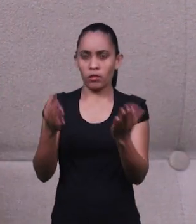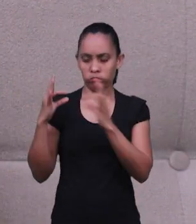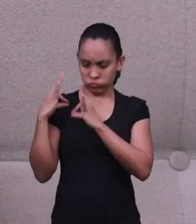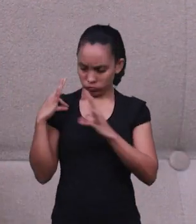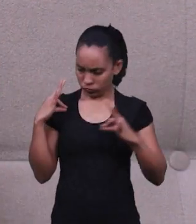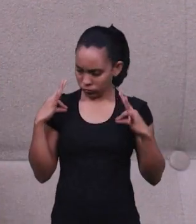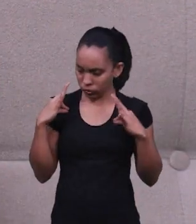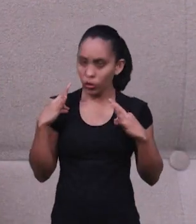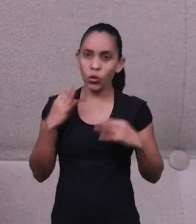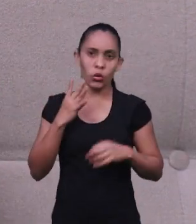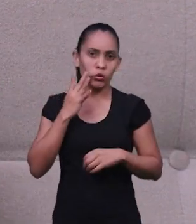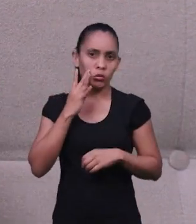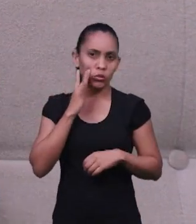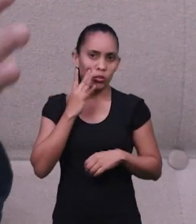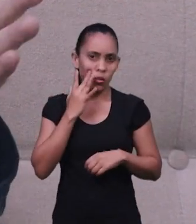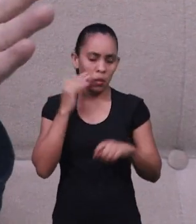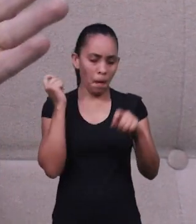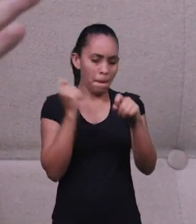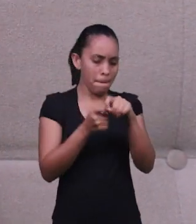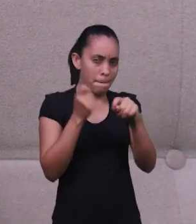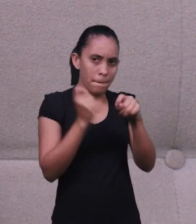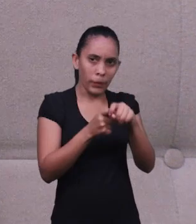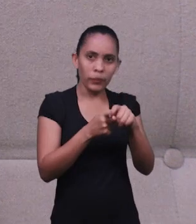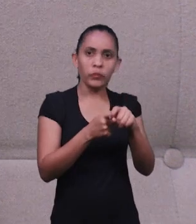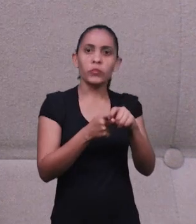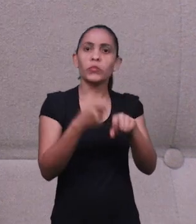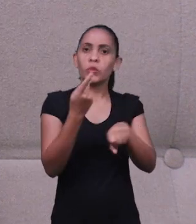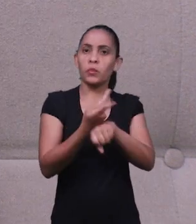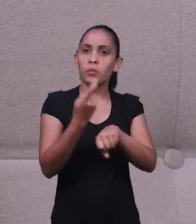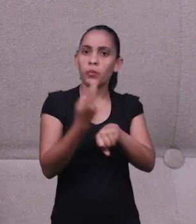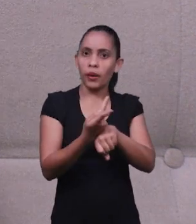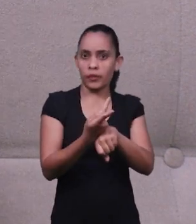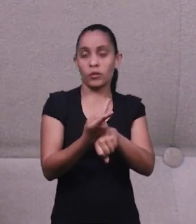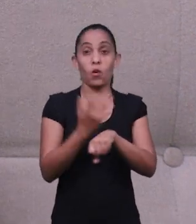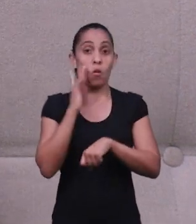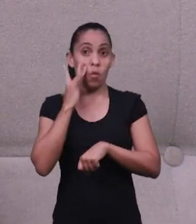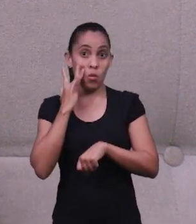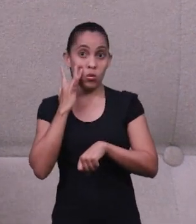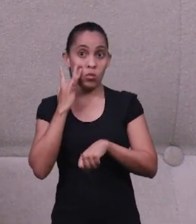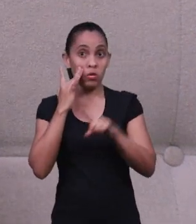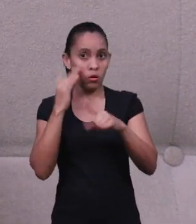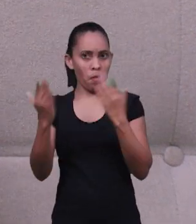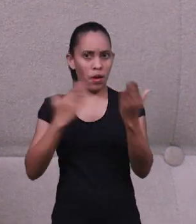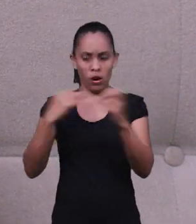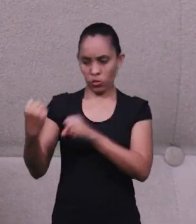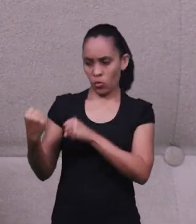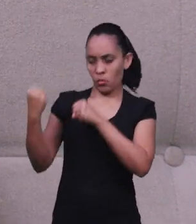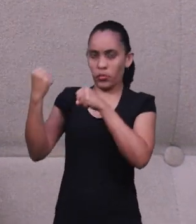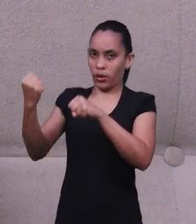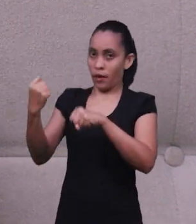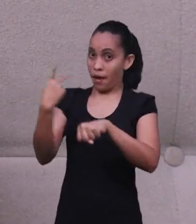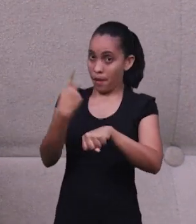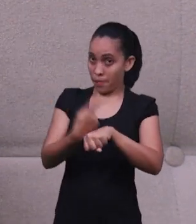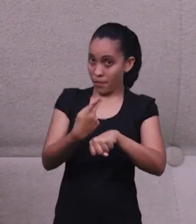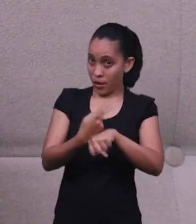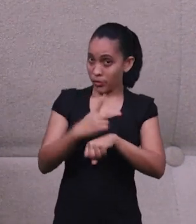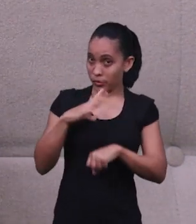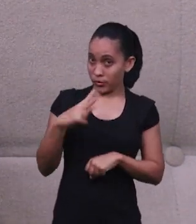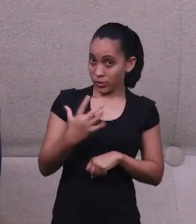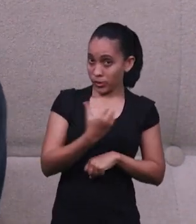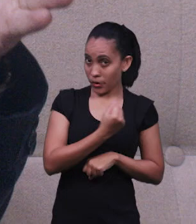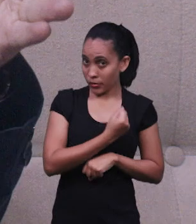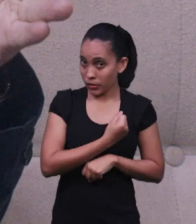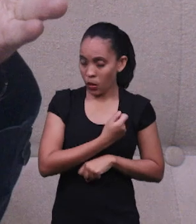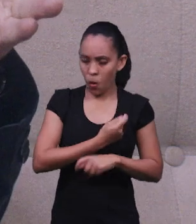les colliers en or avec des clous en argent, l'or parle de pouvoir, l'argent de la rédemption. Et